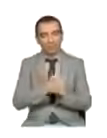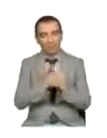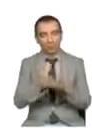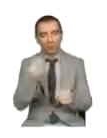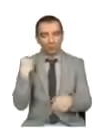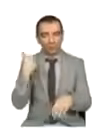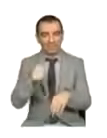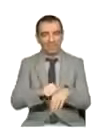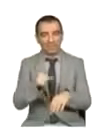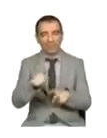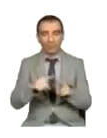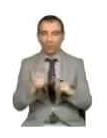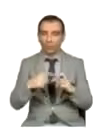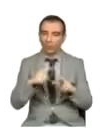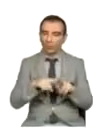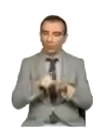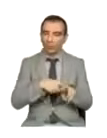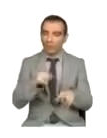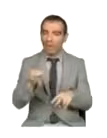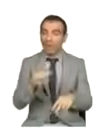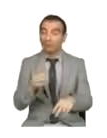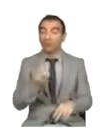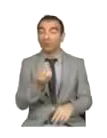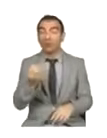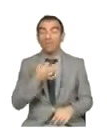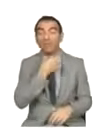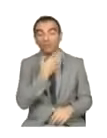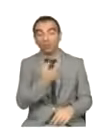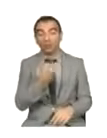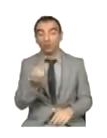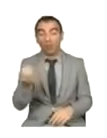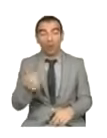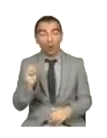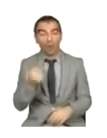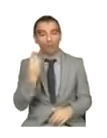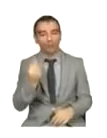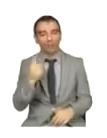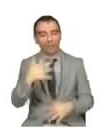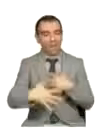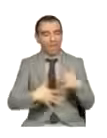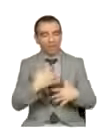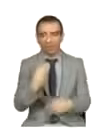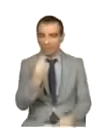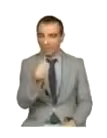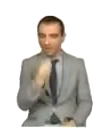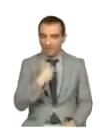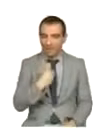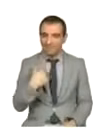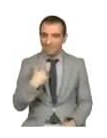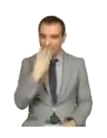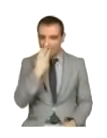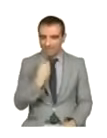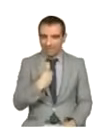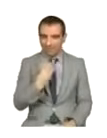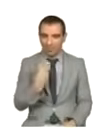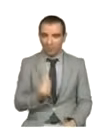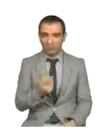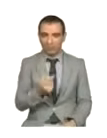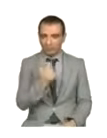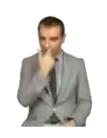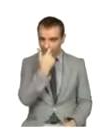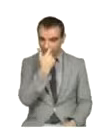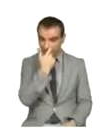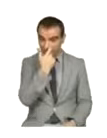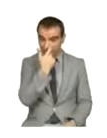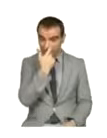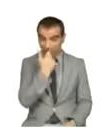daha. Nuray Kaypuzcu'ya bugün teşekkür ediyorum. Teşekkür ederim. Çok önemli, güzel böyle karışımlar verdi. Bize de hediyeler size getirdi. Size sürprizlerim olacak.